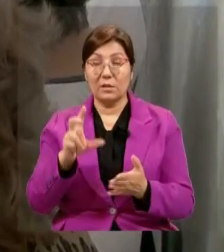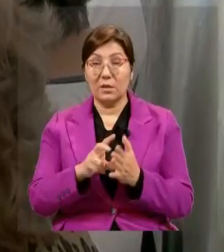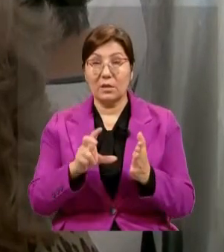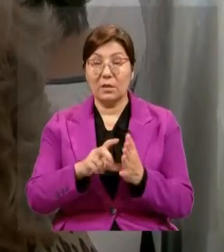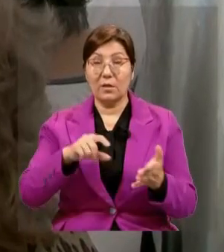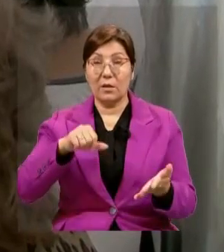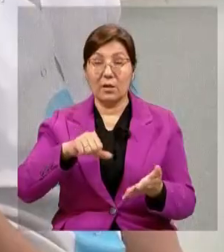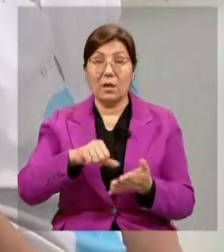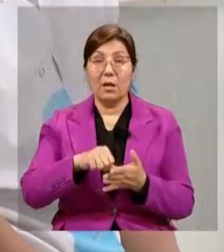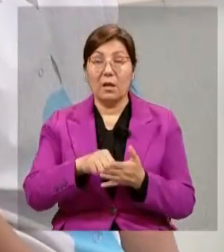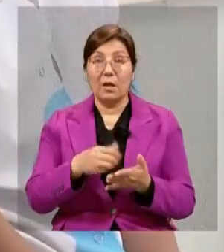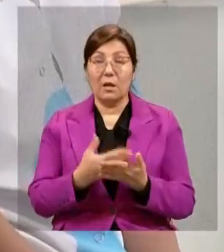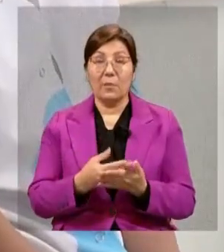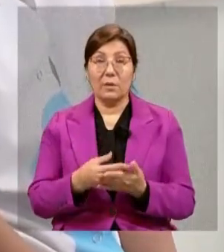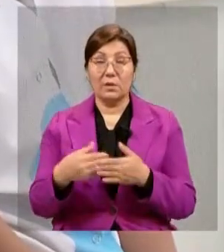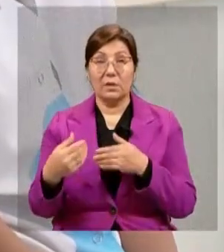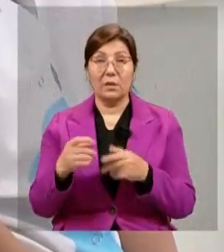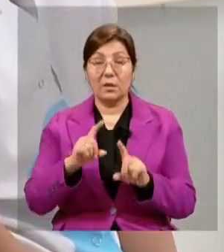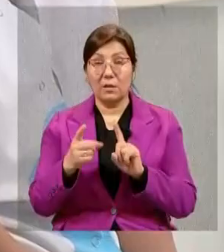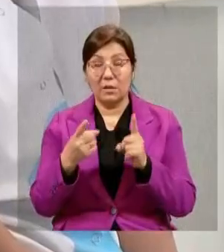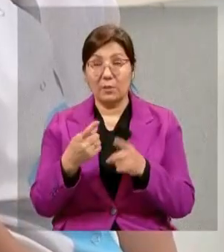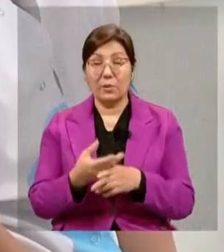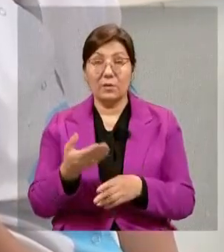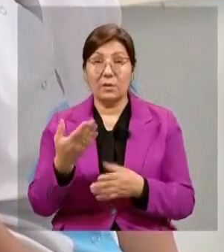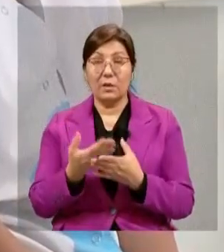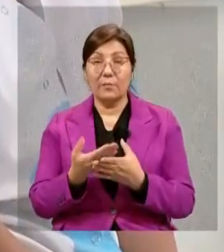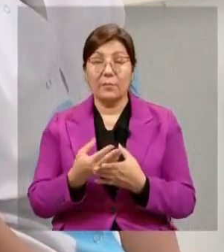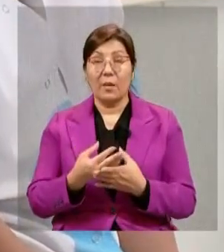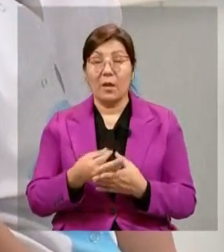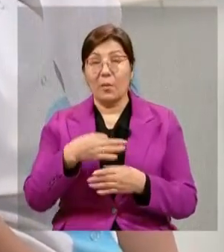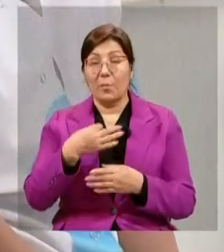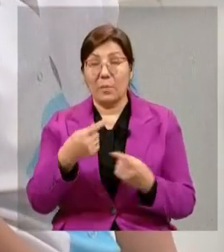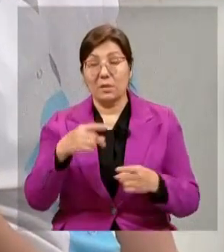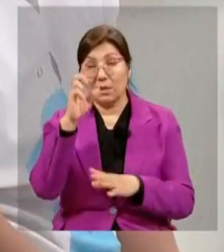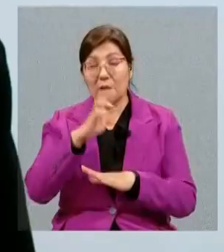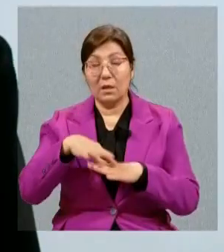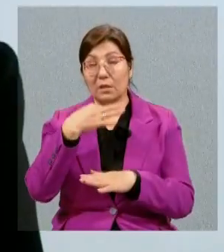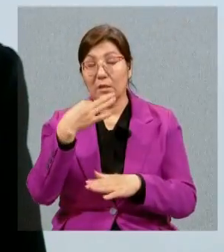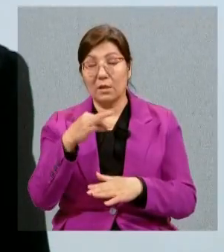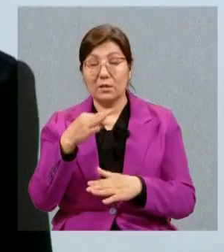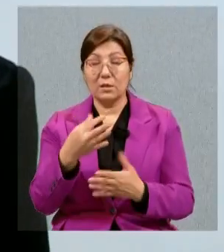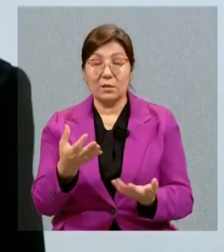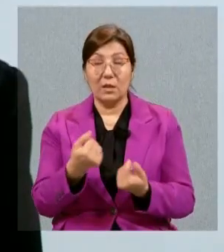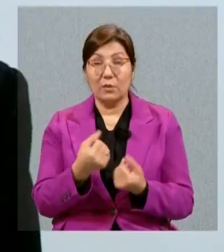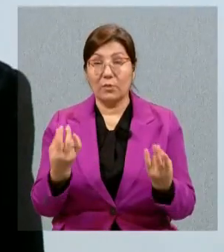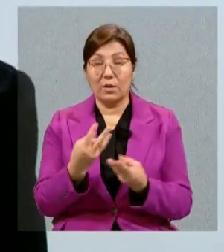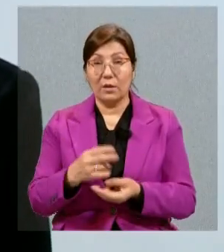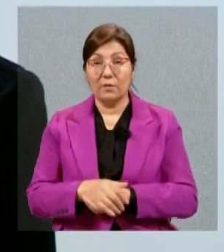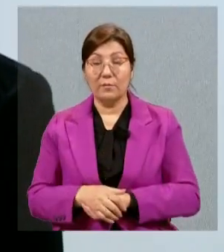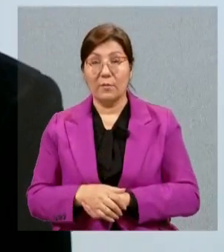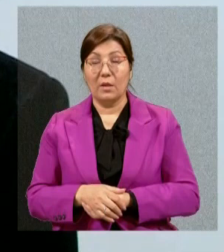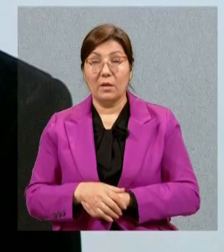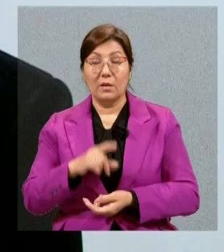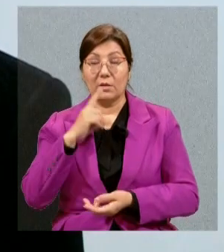қатысты. Неліктен қуат көзін жел, күн, судан алатын елдердің тәжірибесіне сүйінбейміз, сұрап көрдік. Жасыл энергия көзі